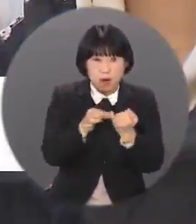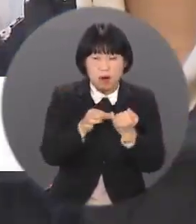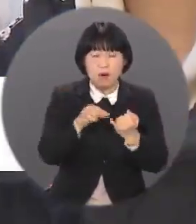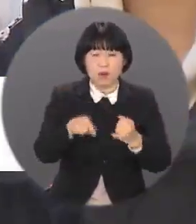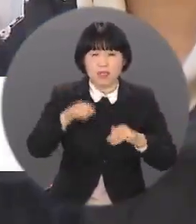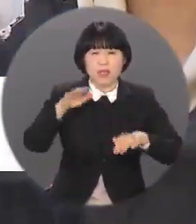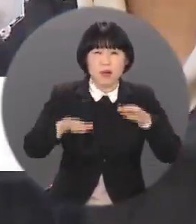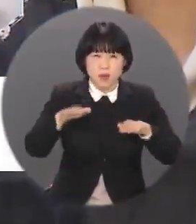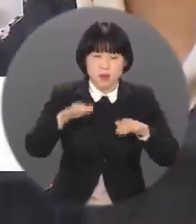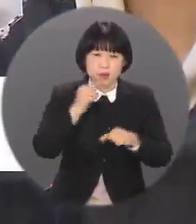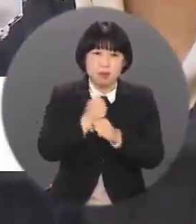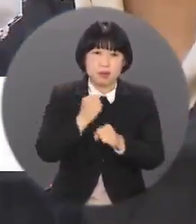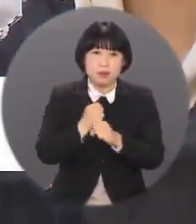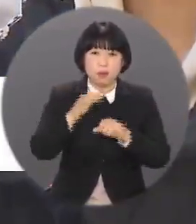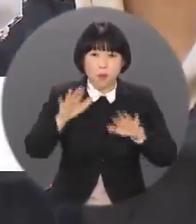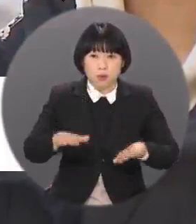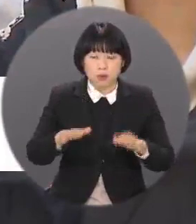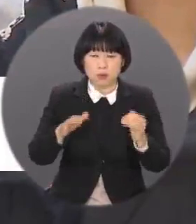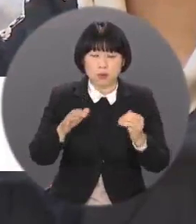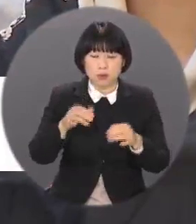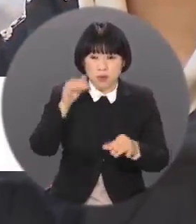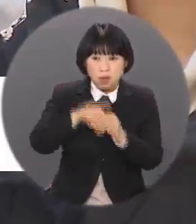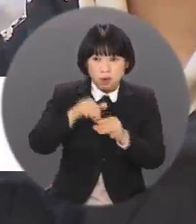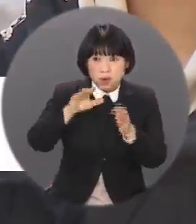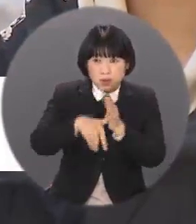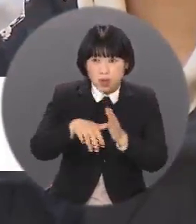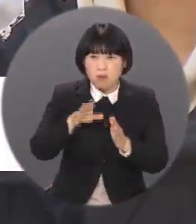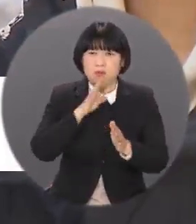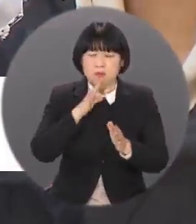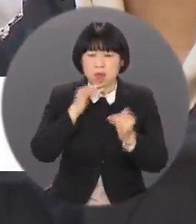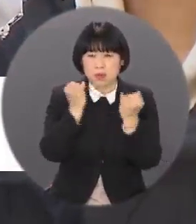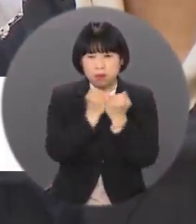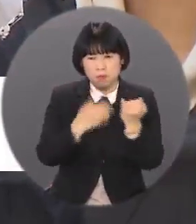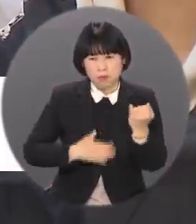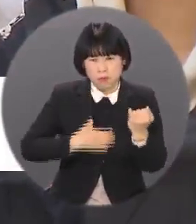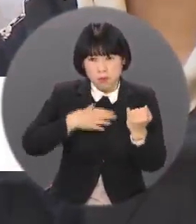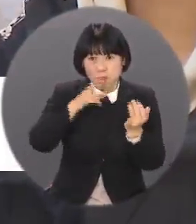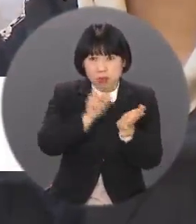이번 선거처럼 여성 혐오가 전면으로 드러난 선거는 없었습니다.